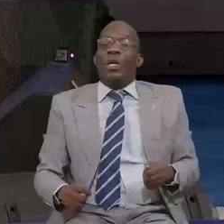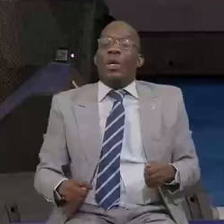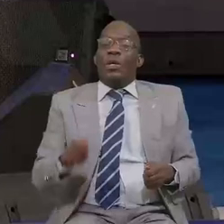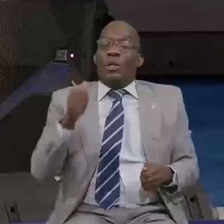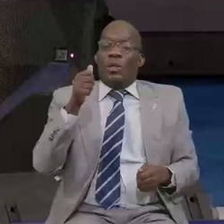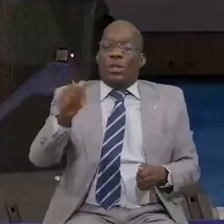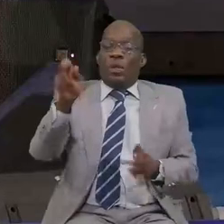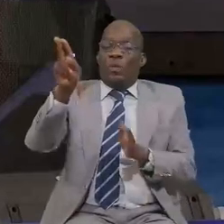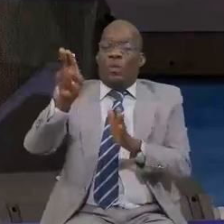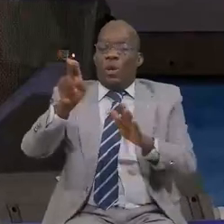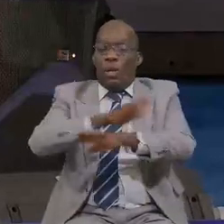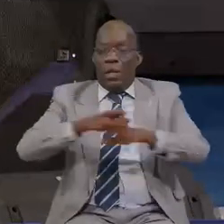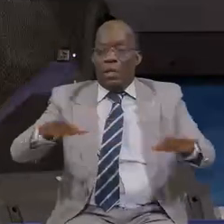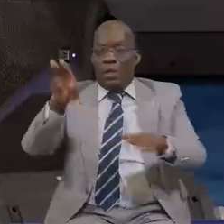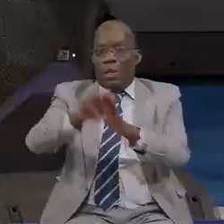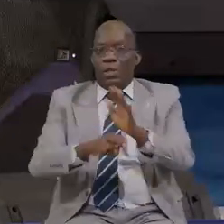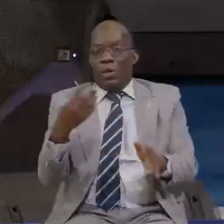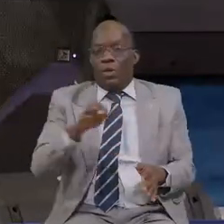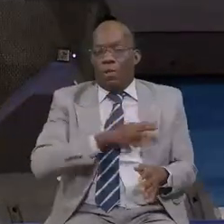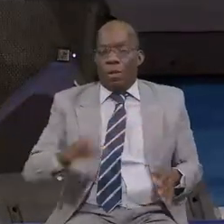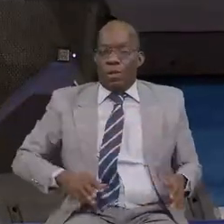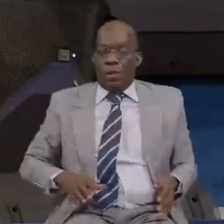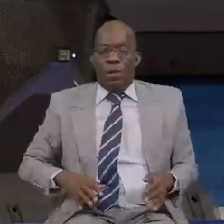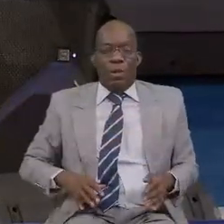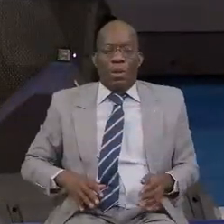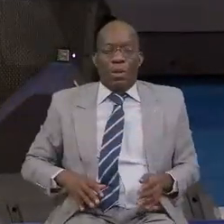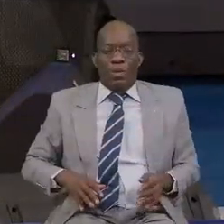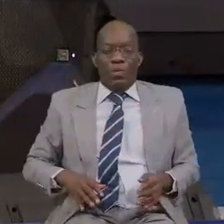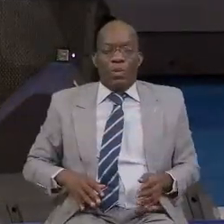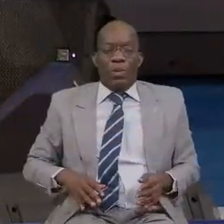5, 30. Jean 5, 30.